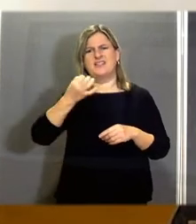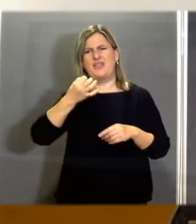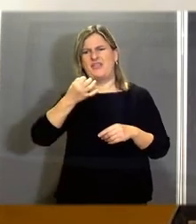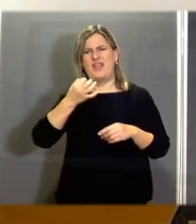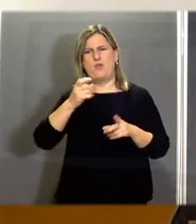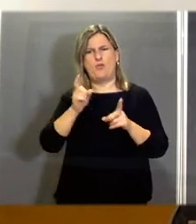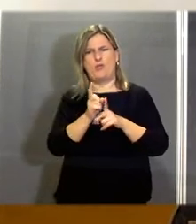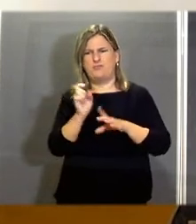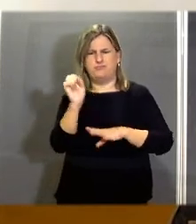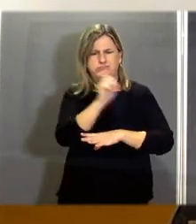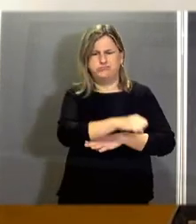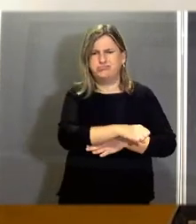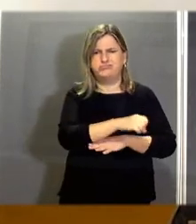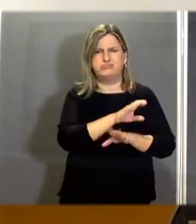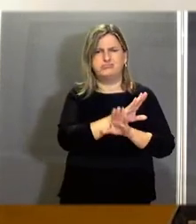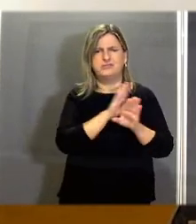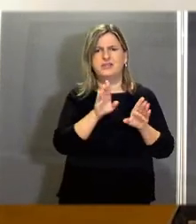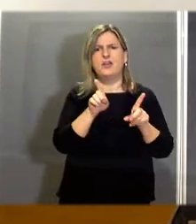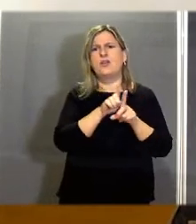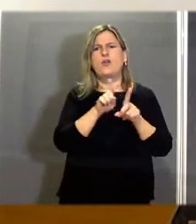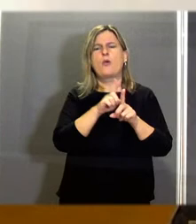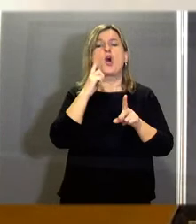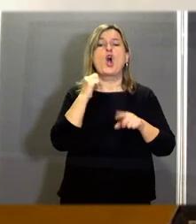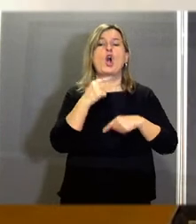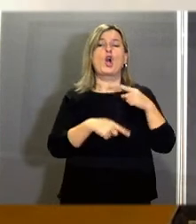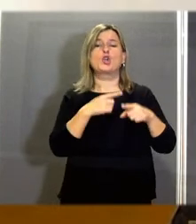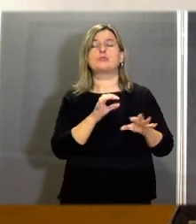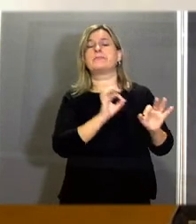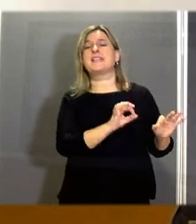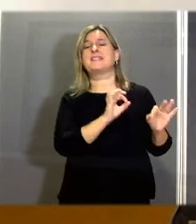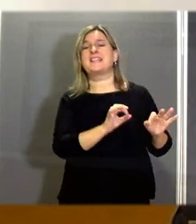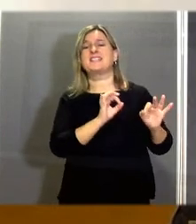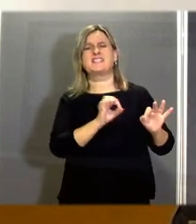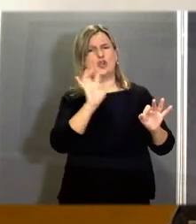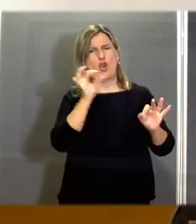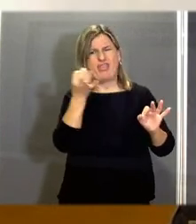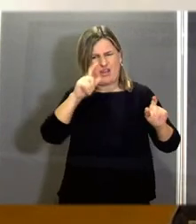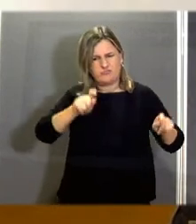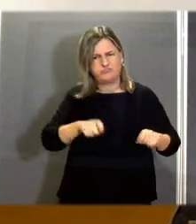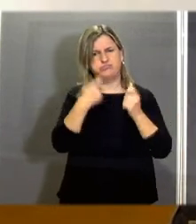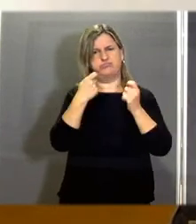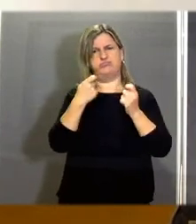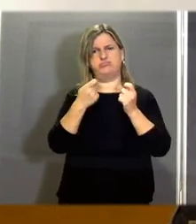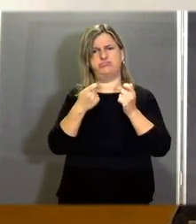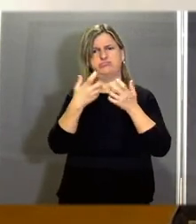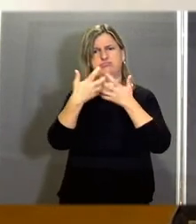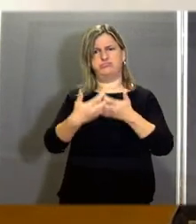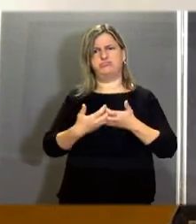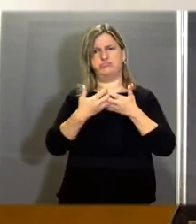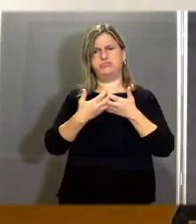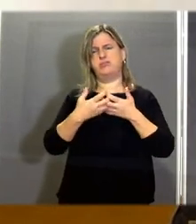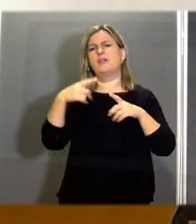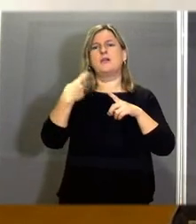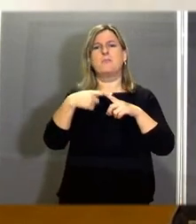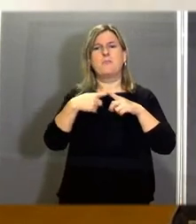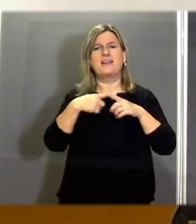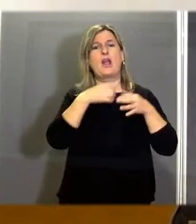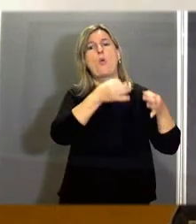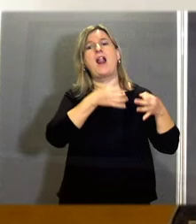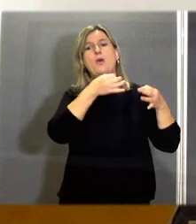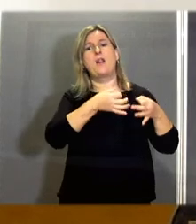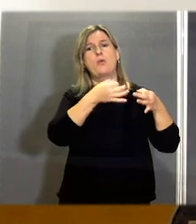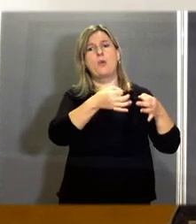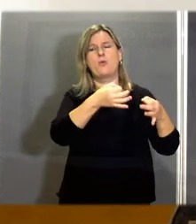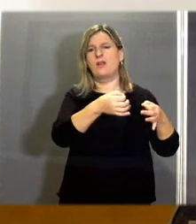trencar la inèrcia que fa que això sigui hegemònic. L'hegemonia l'hem de tornar a